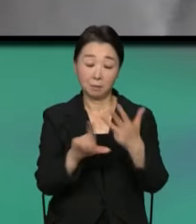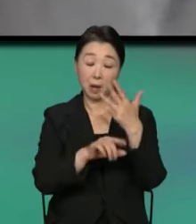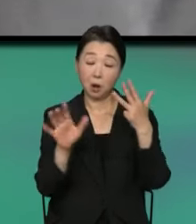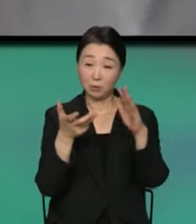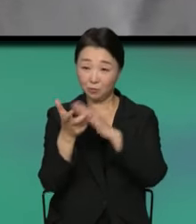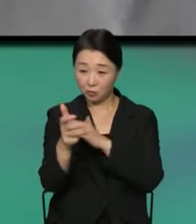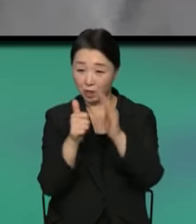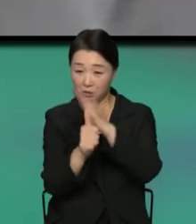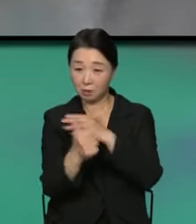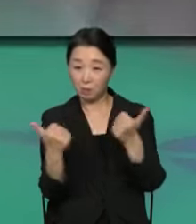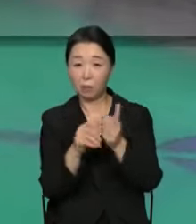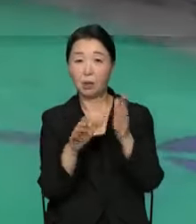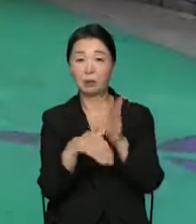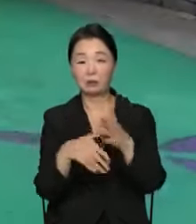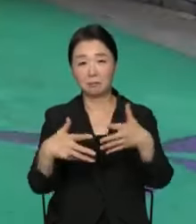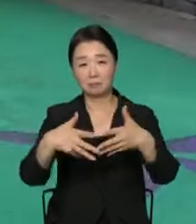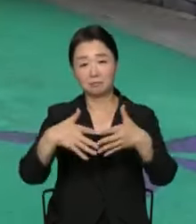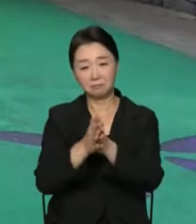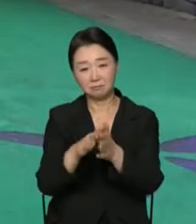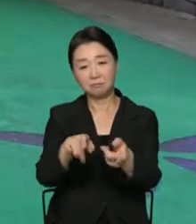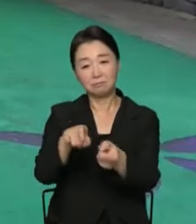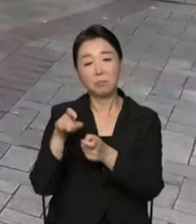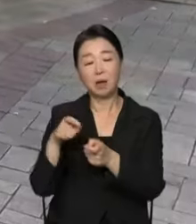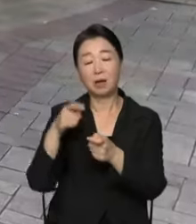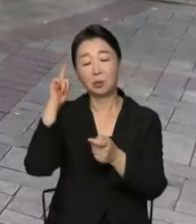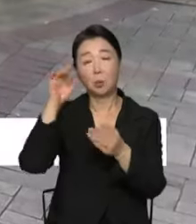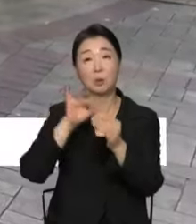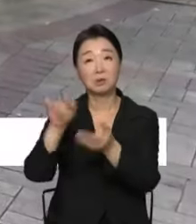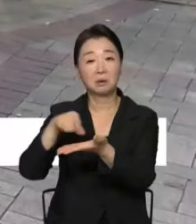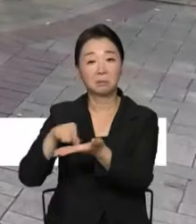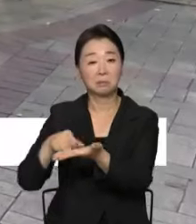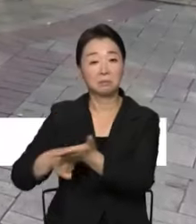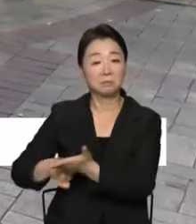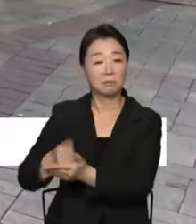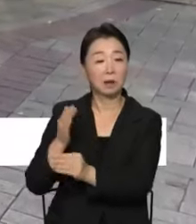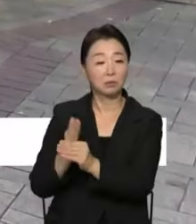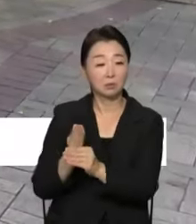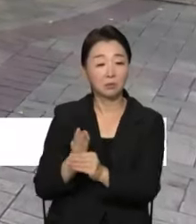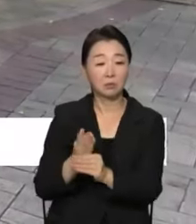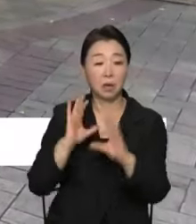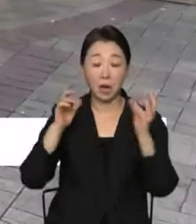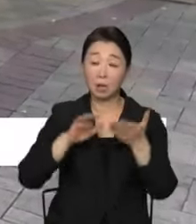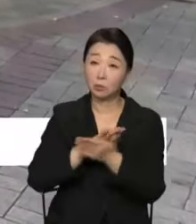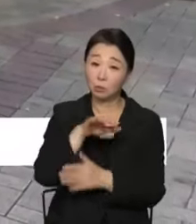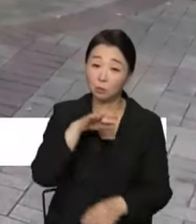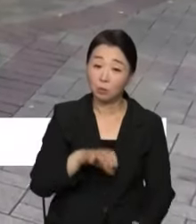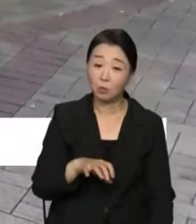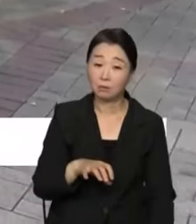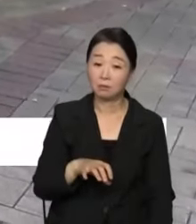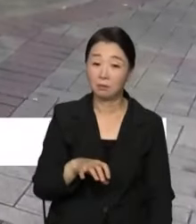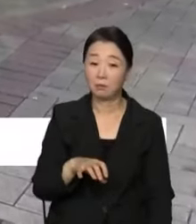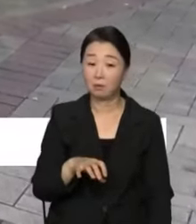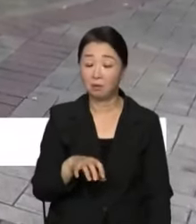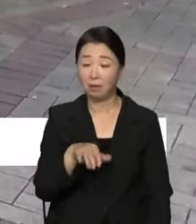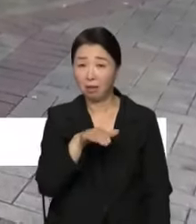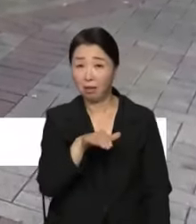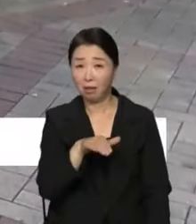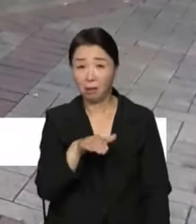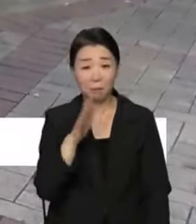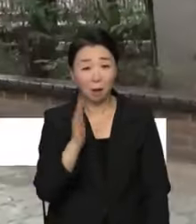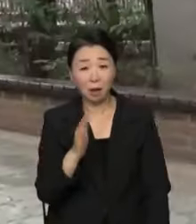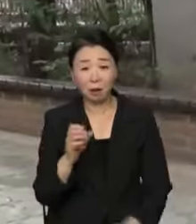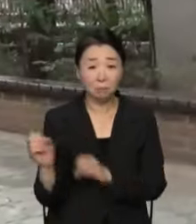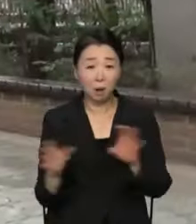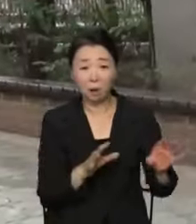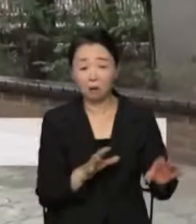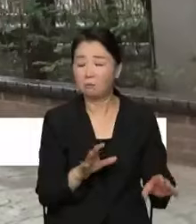대표회에서 철거 동의서를 받고 있습니다. 애기들 노는 공간까지 건드리는 거는 저는 진짜 안 할